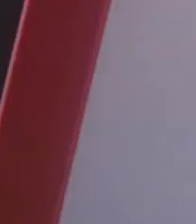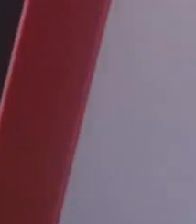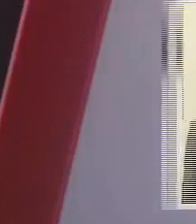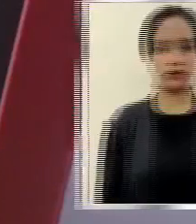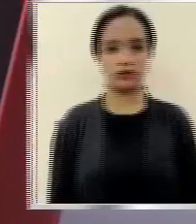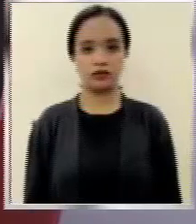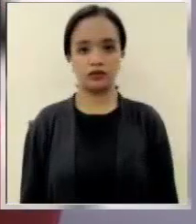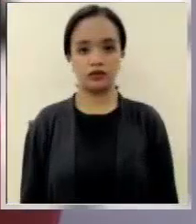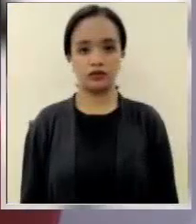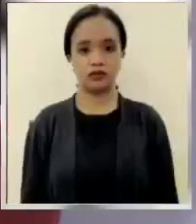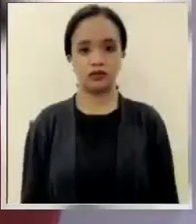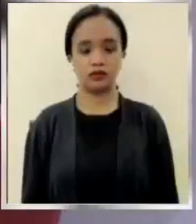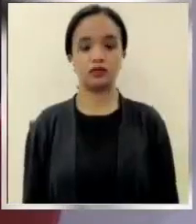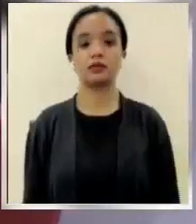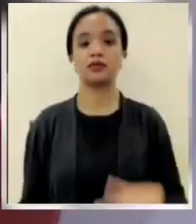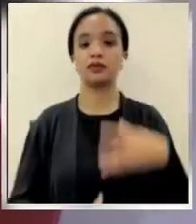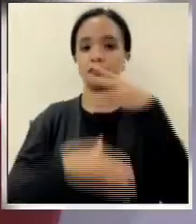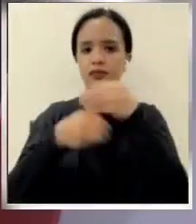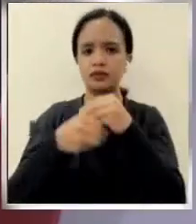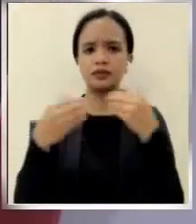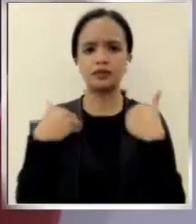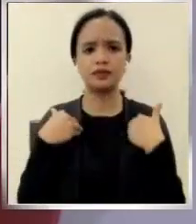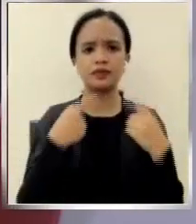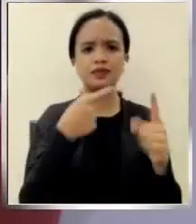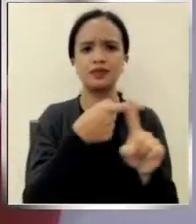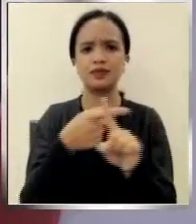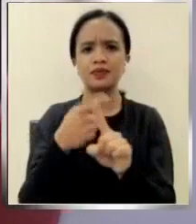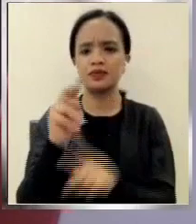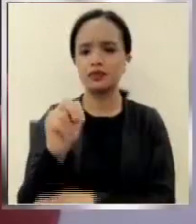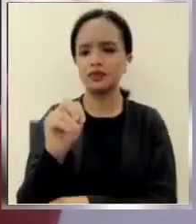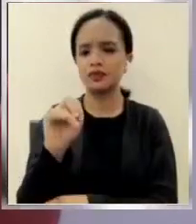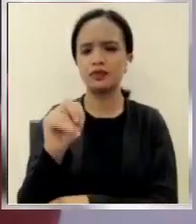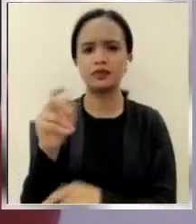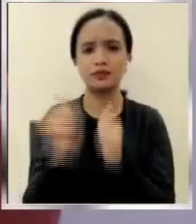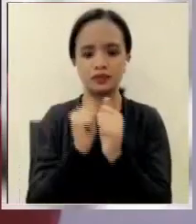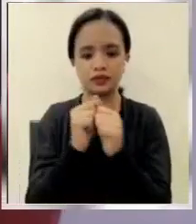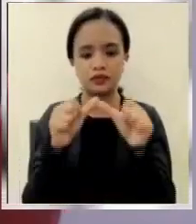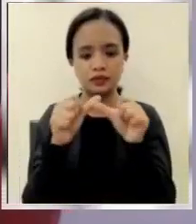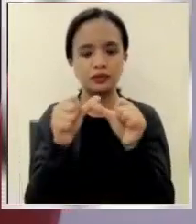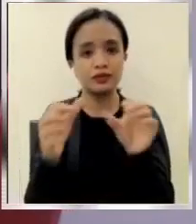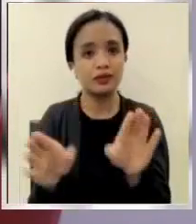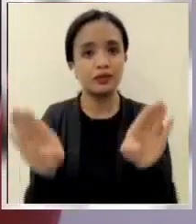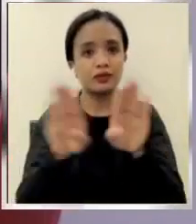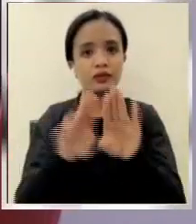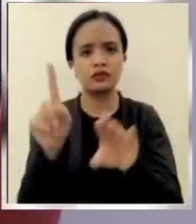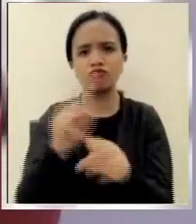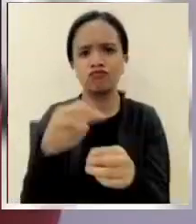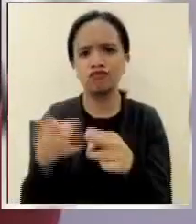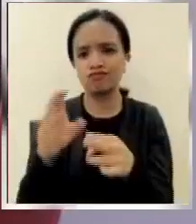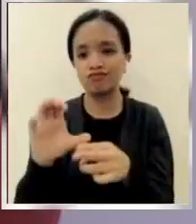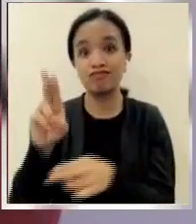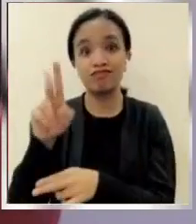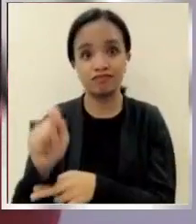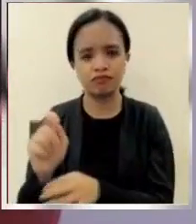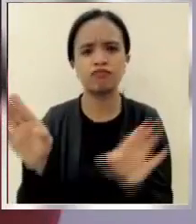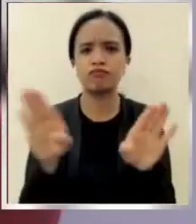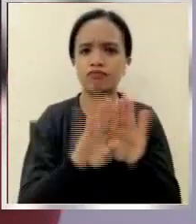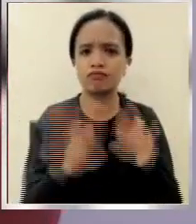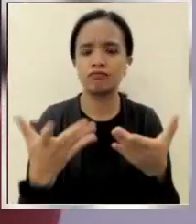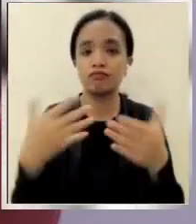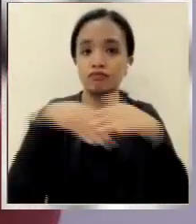dagdag na nitso ang nakikita ngayong solusyon para tuluyan ng isara ang ginagawang shortcut papasok at palabas ng Manila North